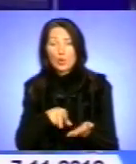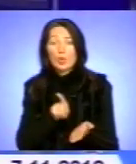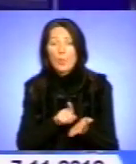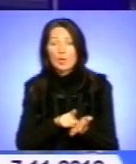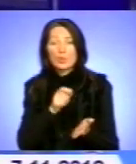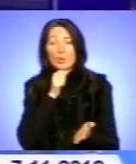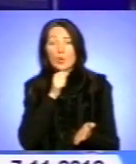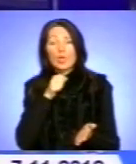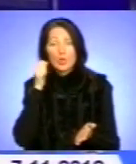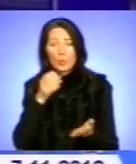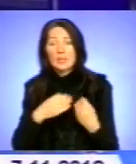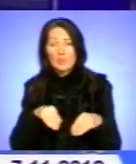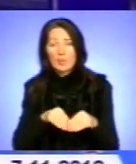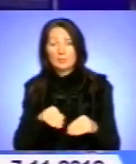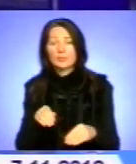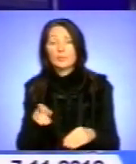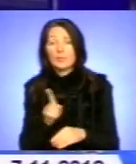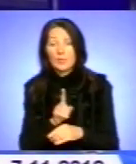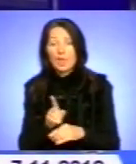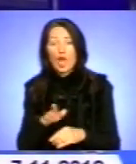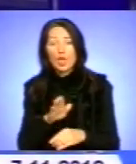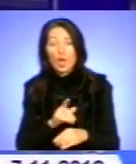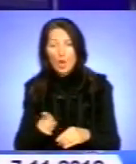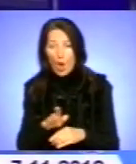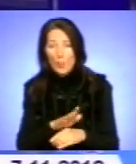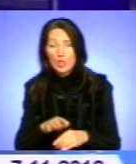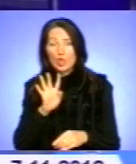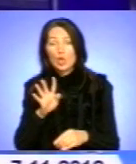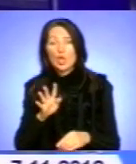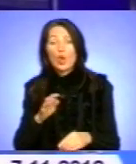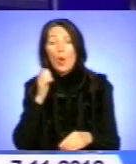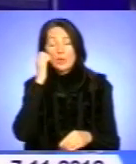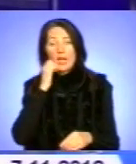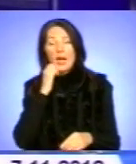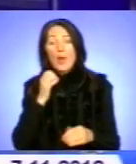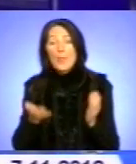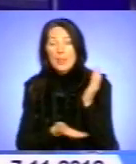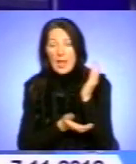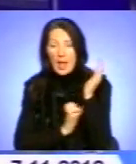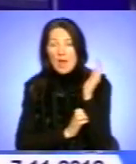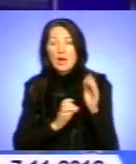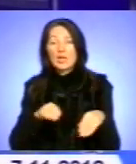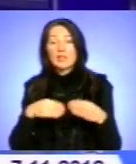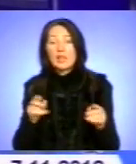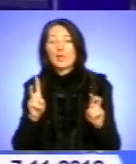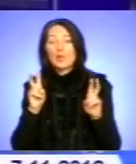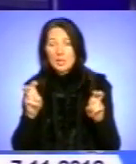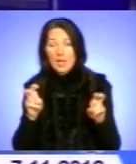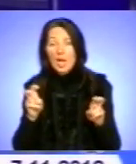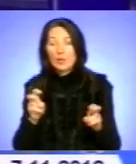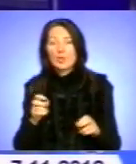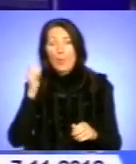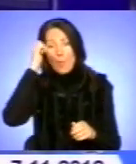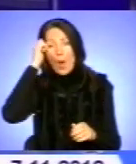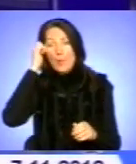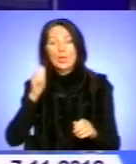На Тернопільщині 4 віковим деревам надано статус ботанічних пам'яток природи місцевого значення, повідомляє пресова служба